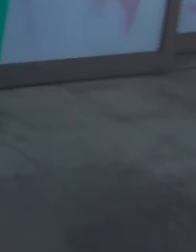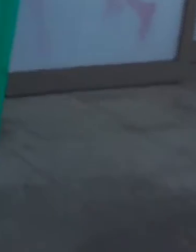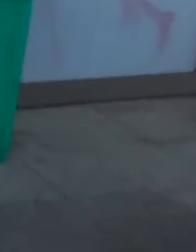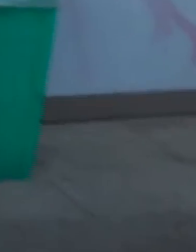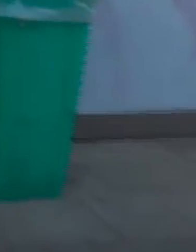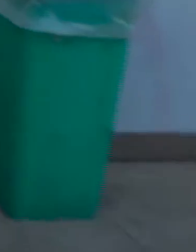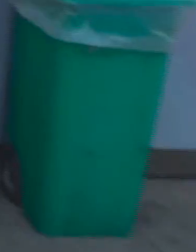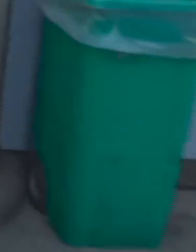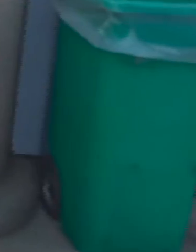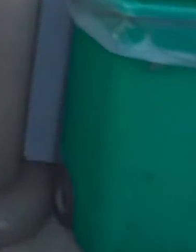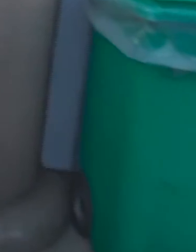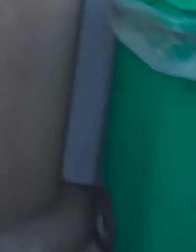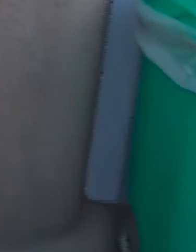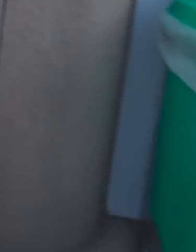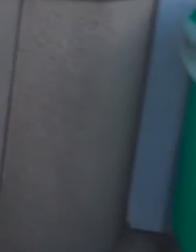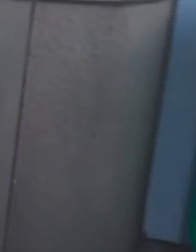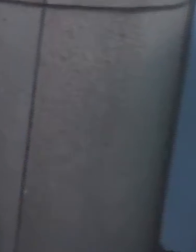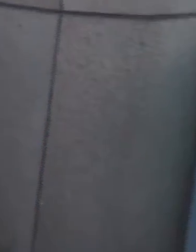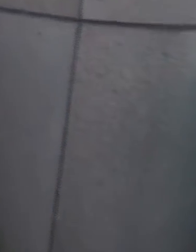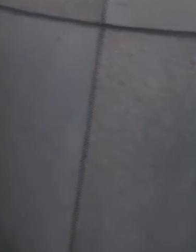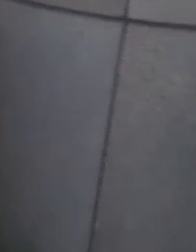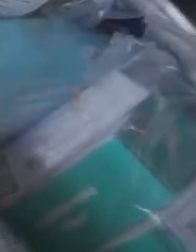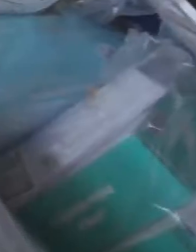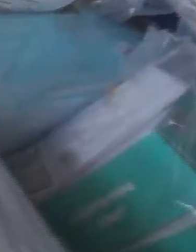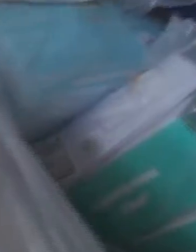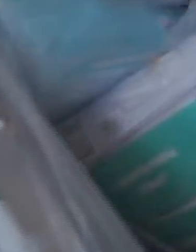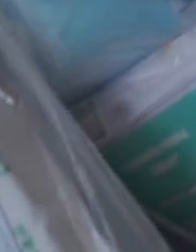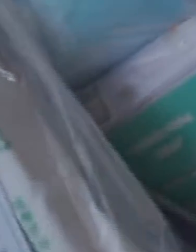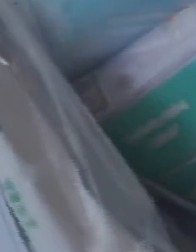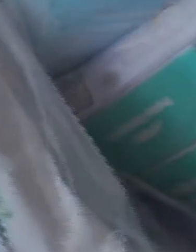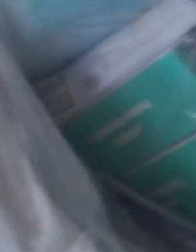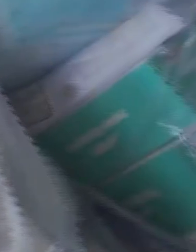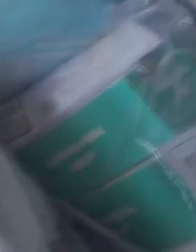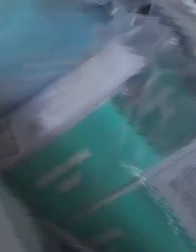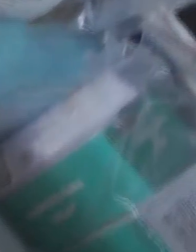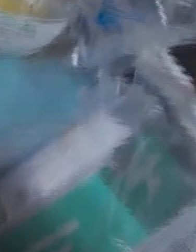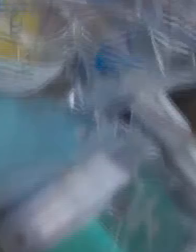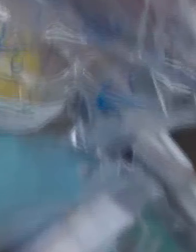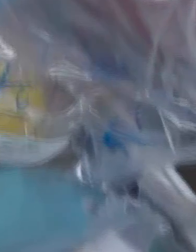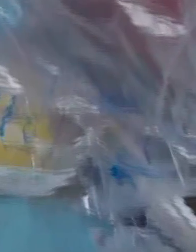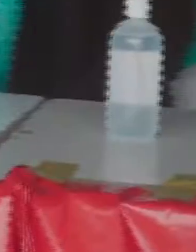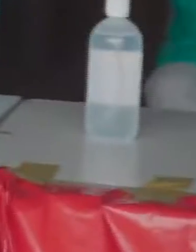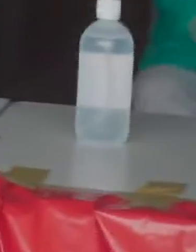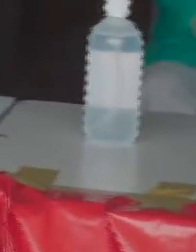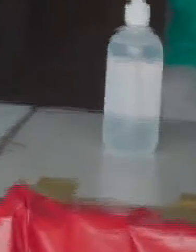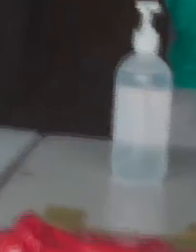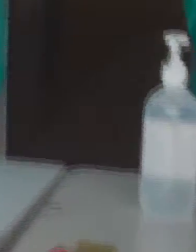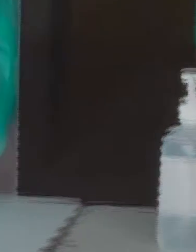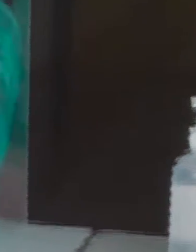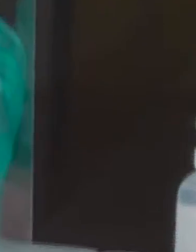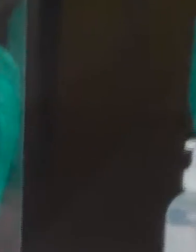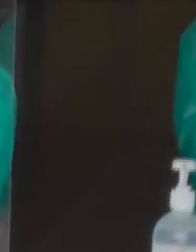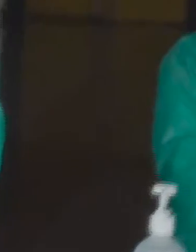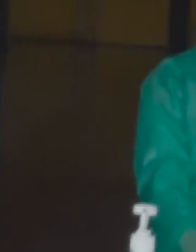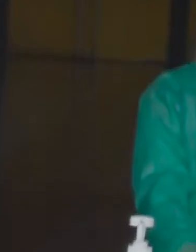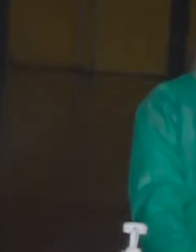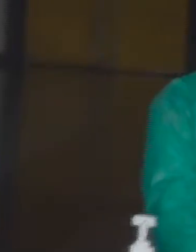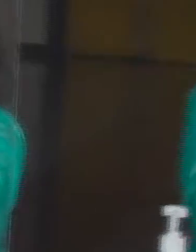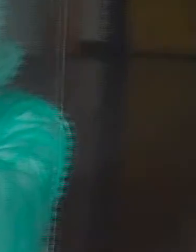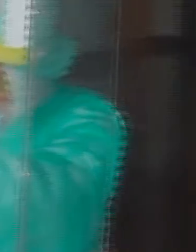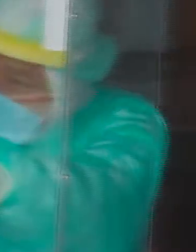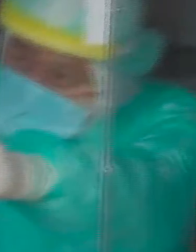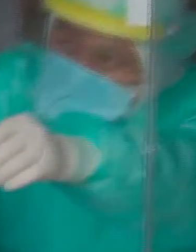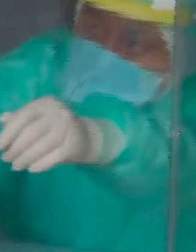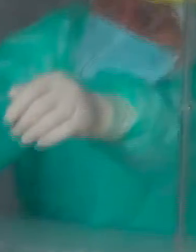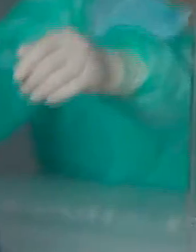府二日出动行动快筛队前往学生宿舍，为200多名学生进行快筛，有13人出现阳性反应，